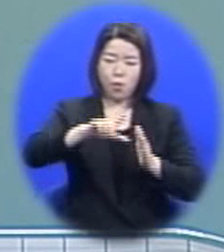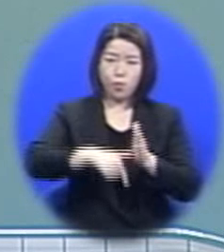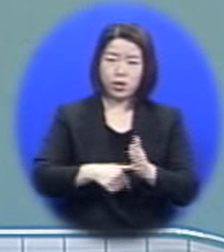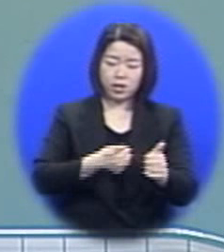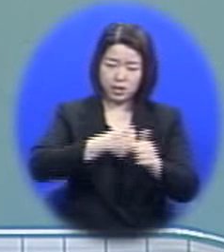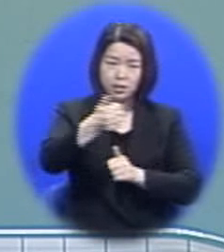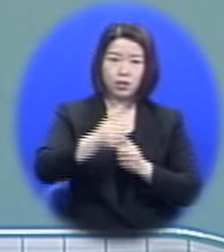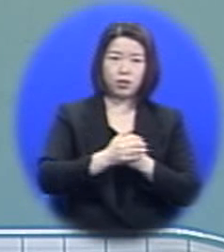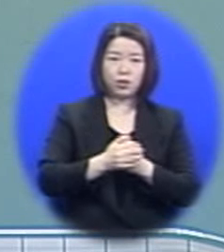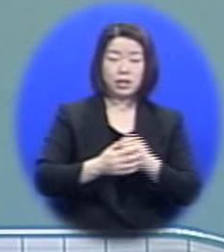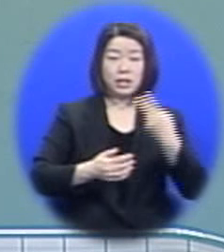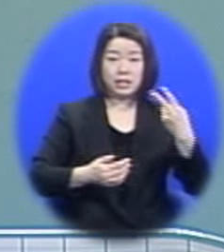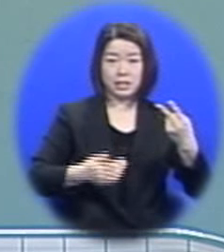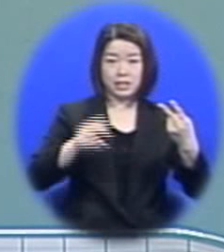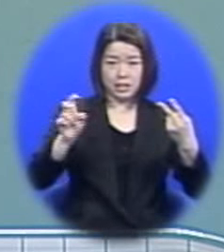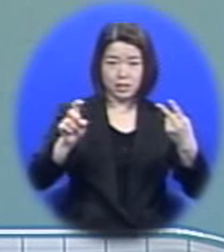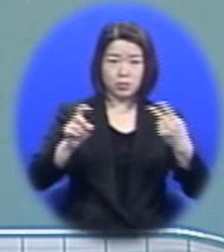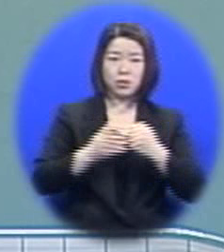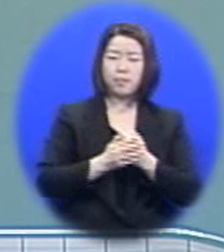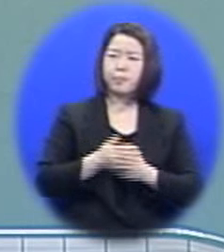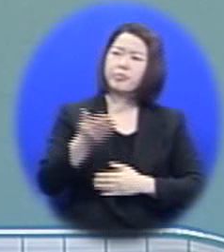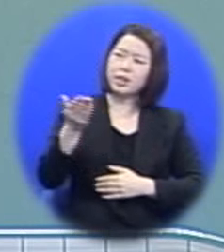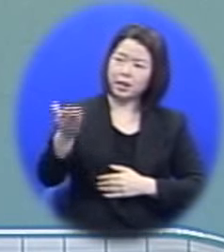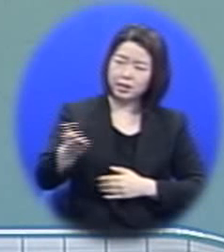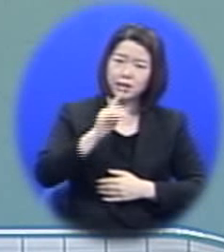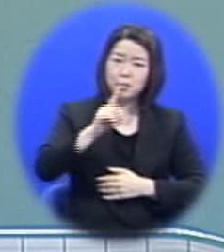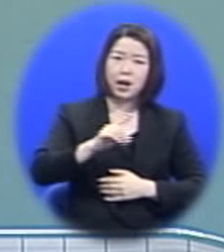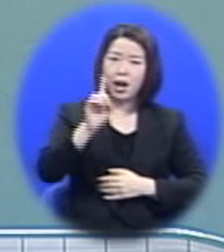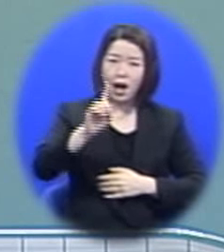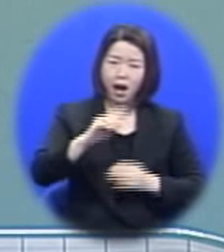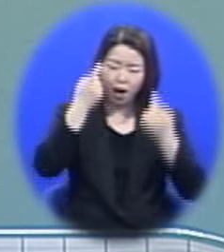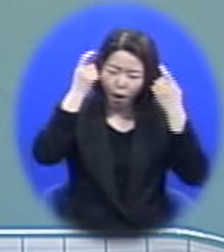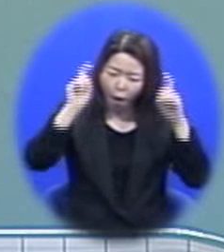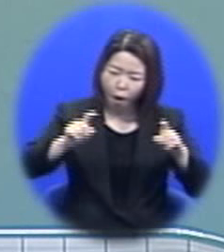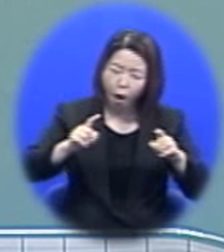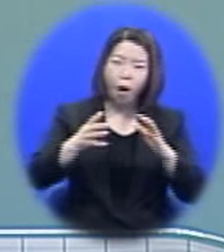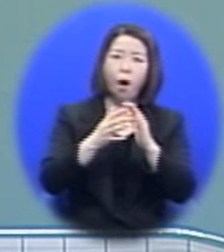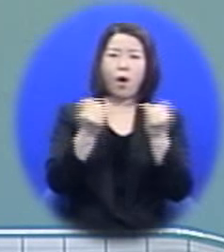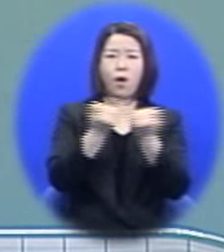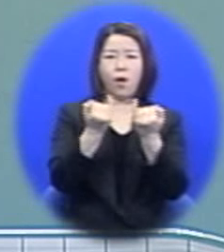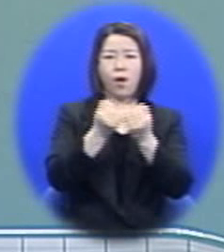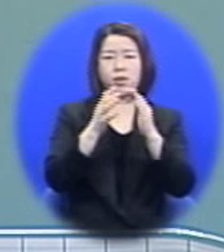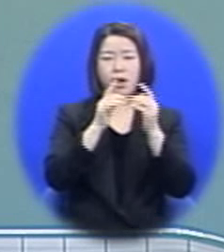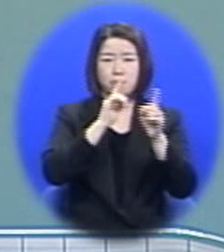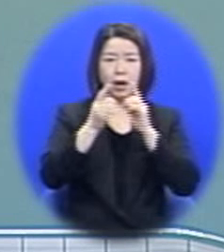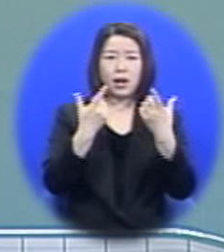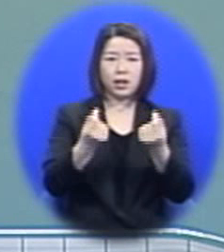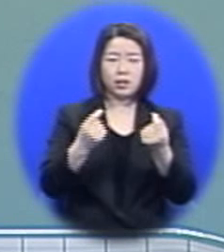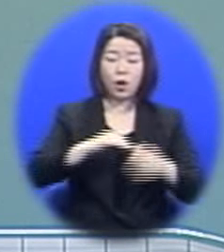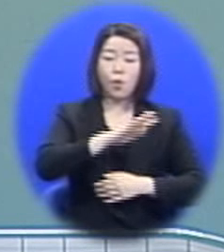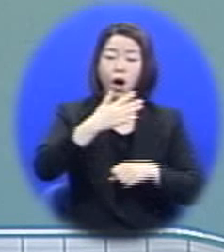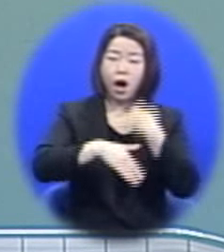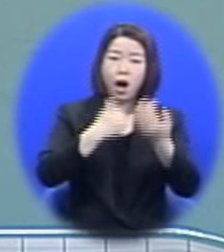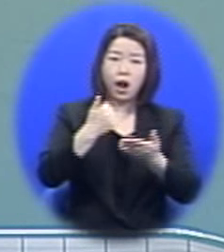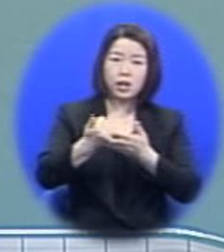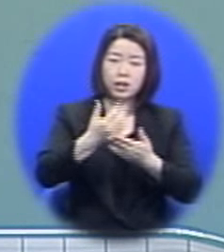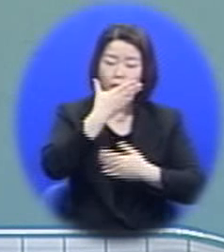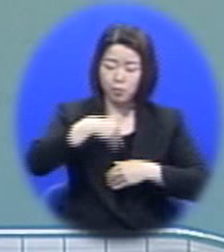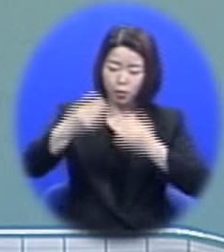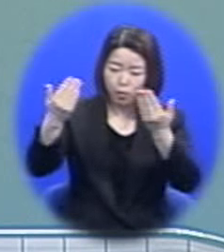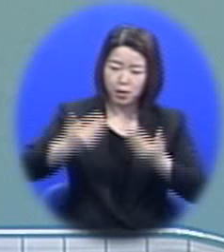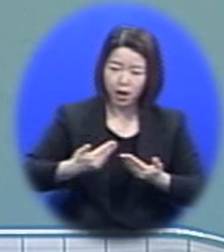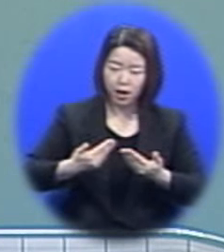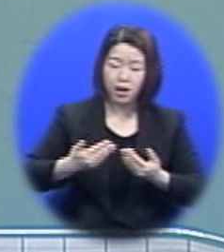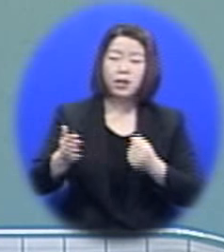2장 10절에 그대의 말이 한 어리석은 여자의 말 같도다. 우리가 하나님께 복을 받았은즉 화도